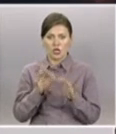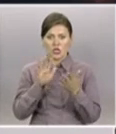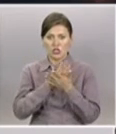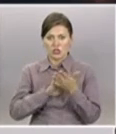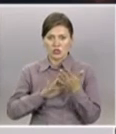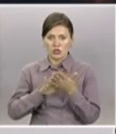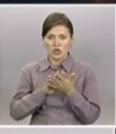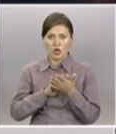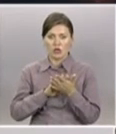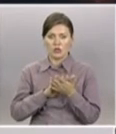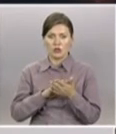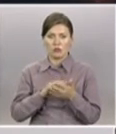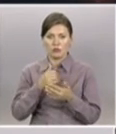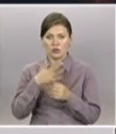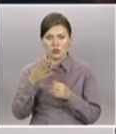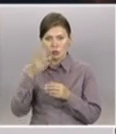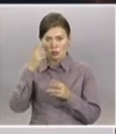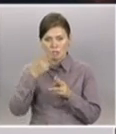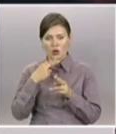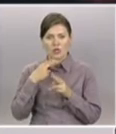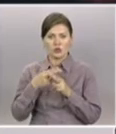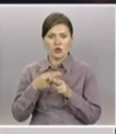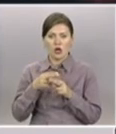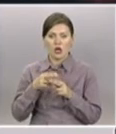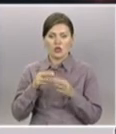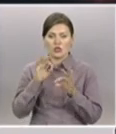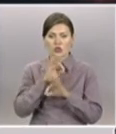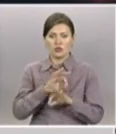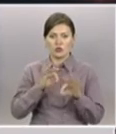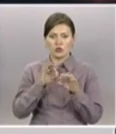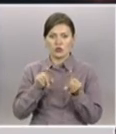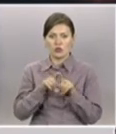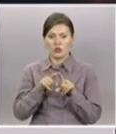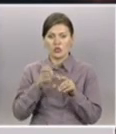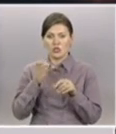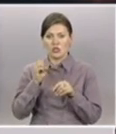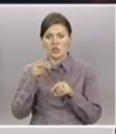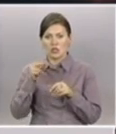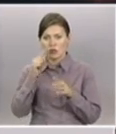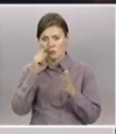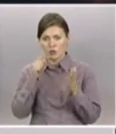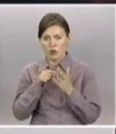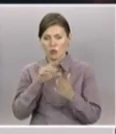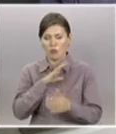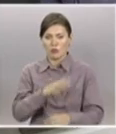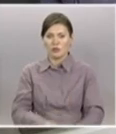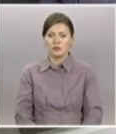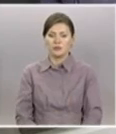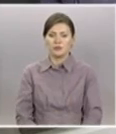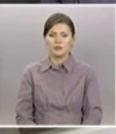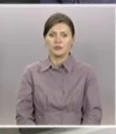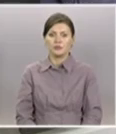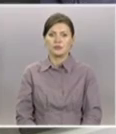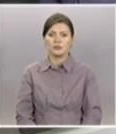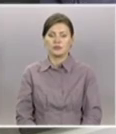ешқандай біздің бауырларымыз, қарындастарымыз ешқандай осындай секталарға кетпейді. Хабарласқан тағы